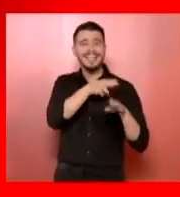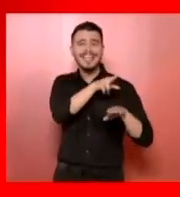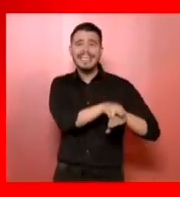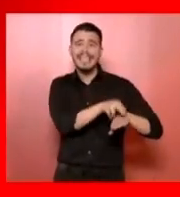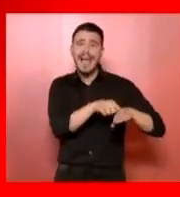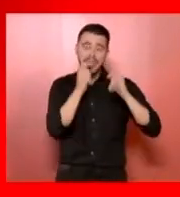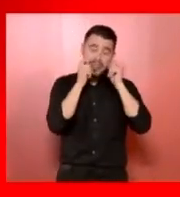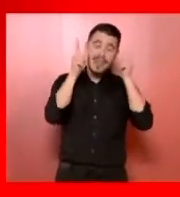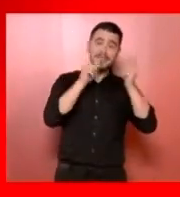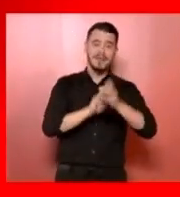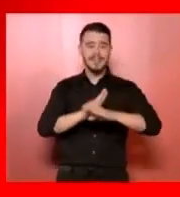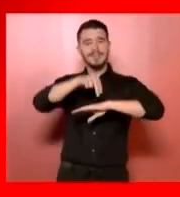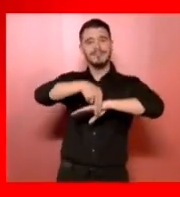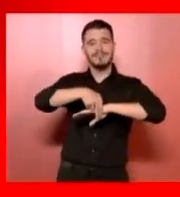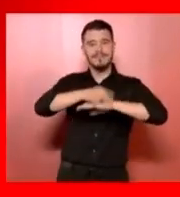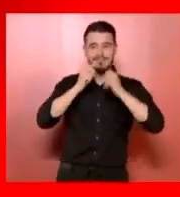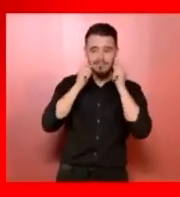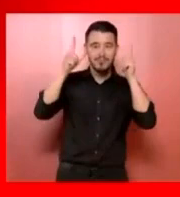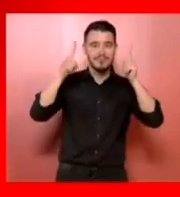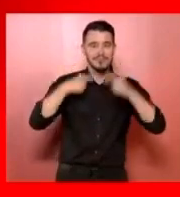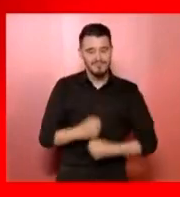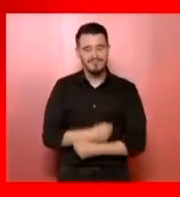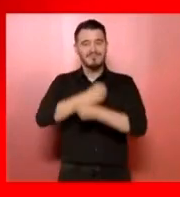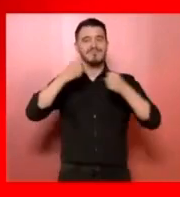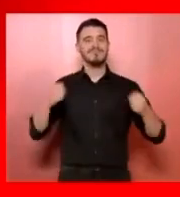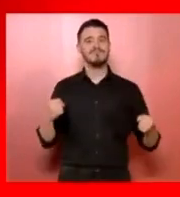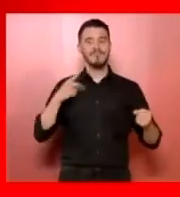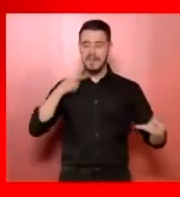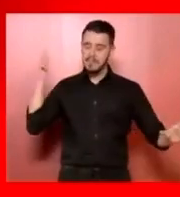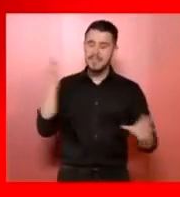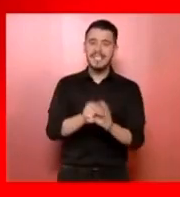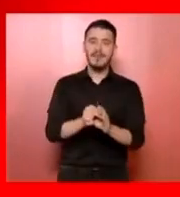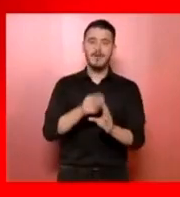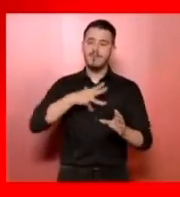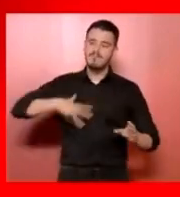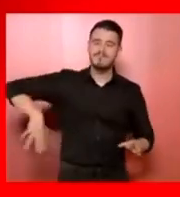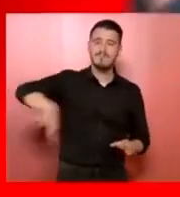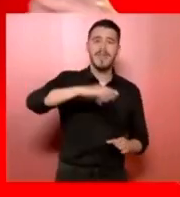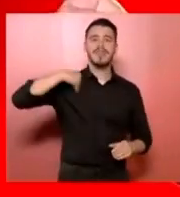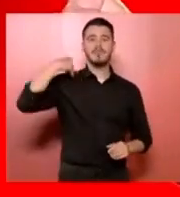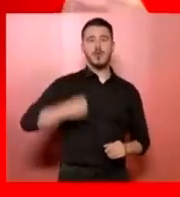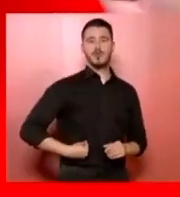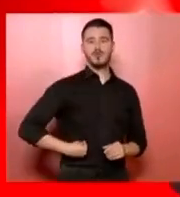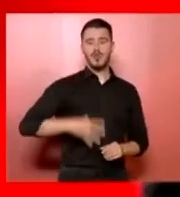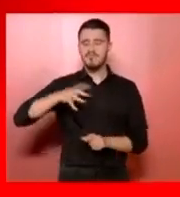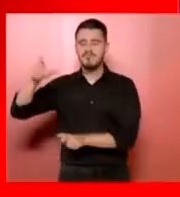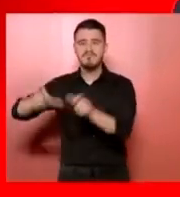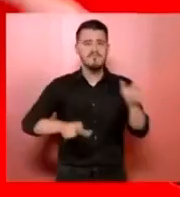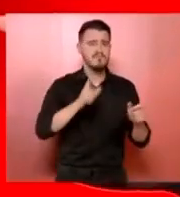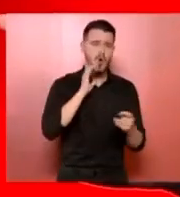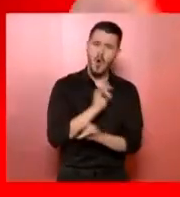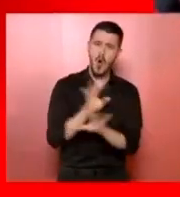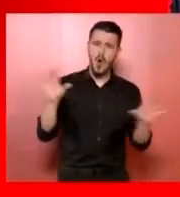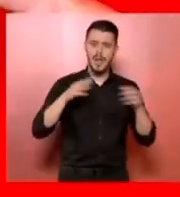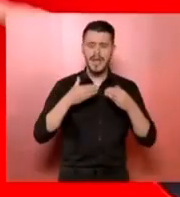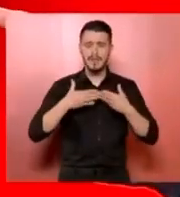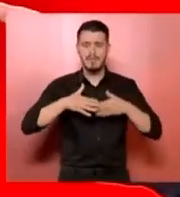δημόσιο διάλογο. Είναι και ψήφος για το δημόσιο χώρο, όπου οι πολίτες χωρίς fake news,